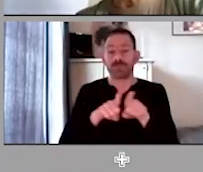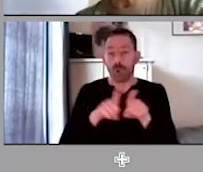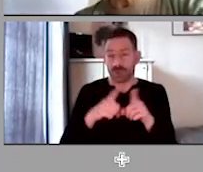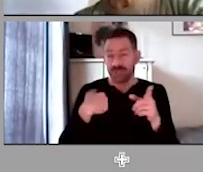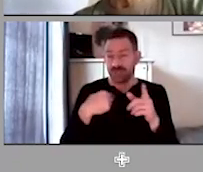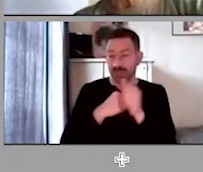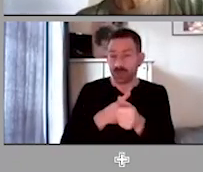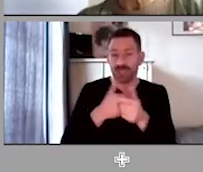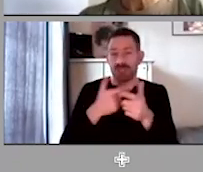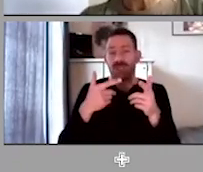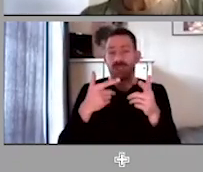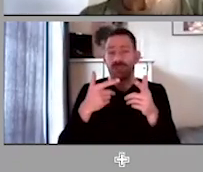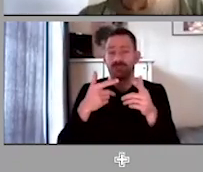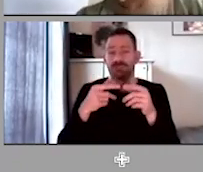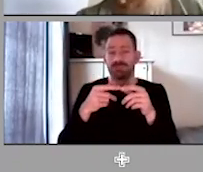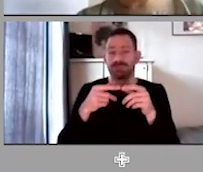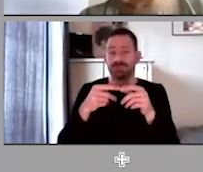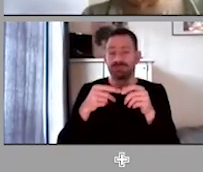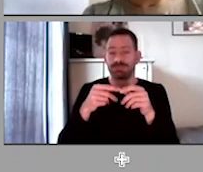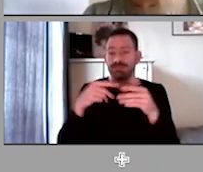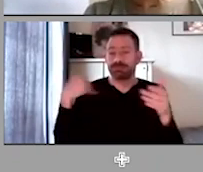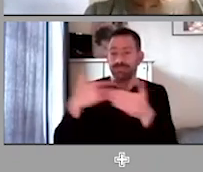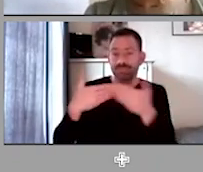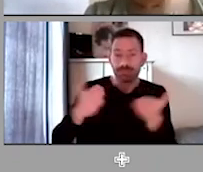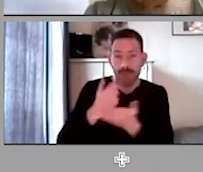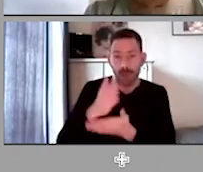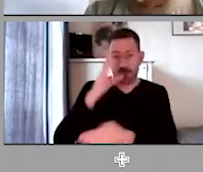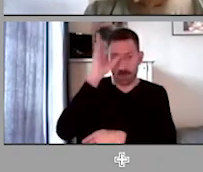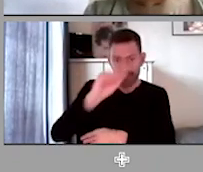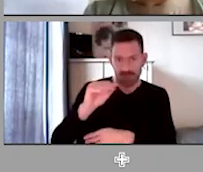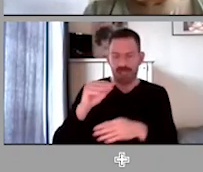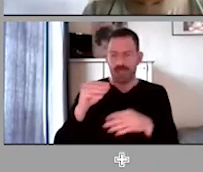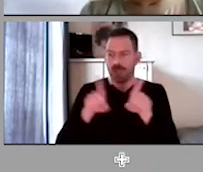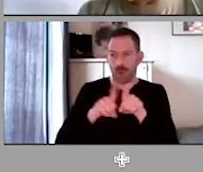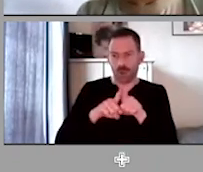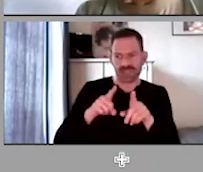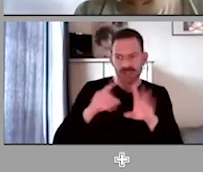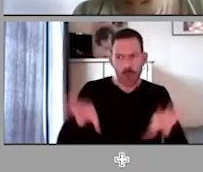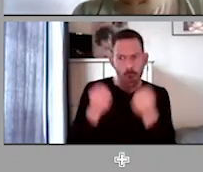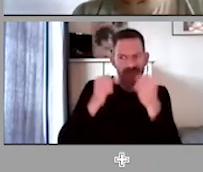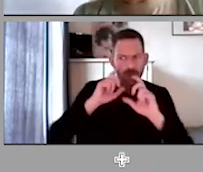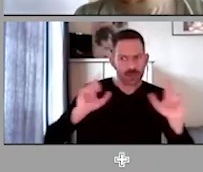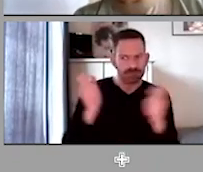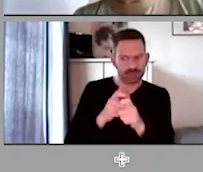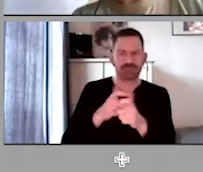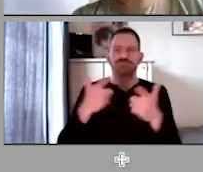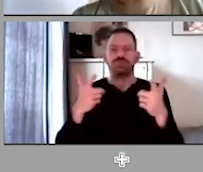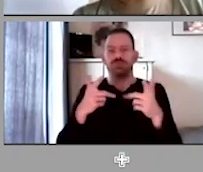professionnelles, les identifications de compétences, de valeurs, de besoins, le savoir-être,